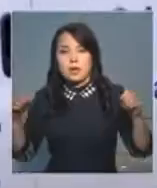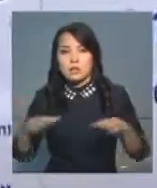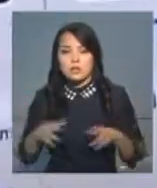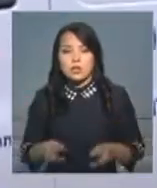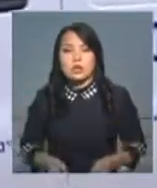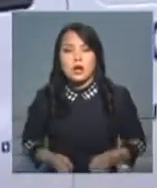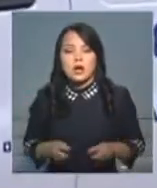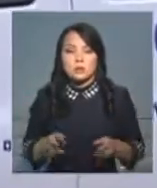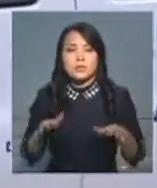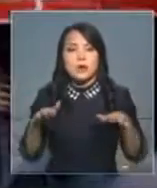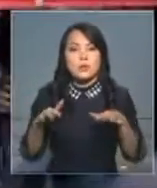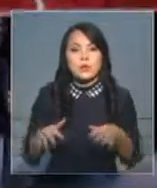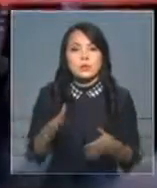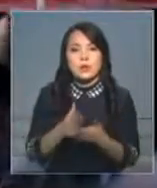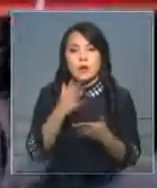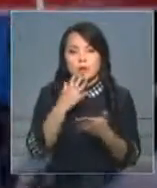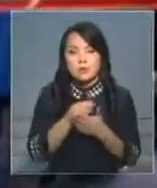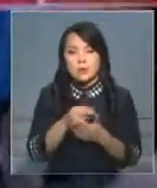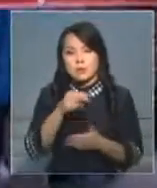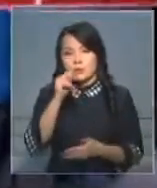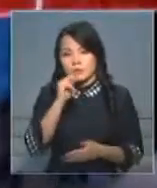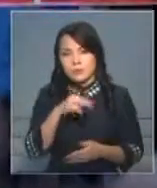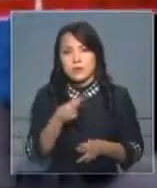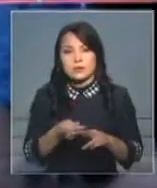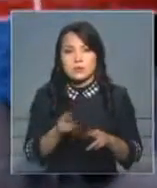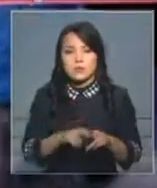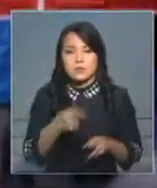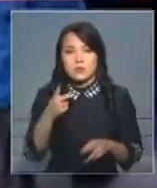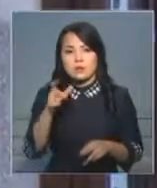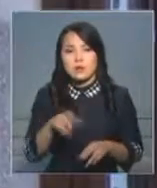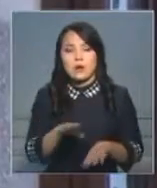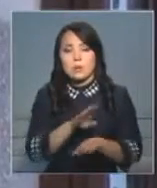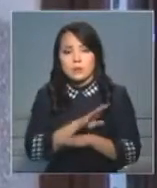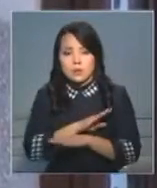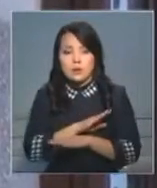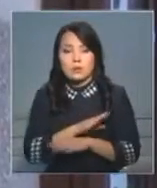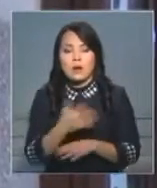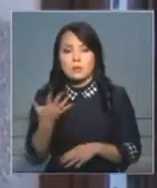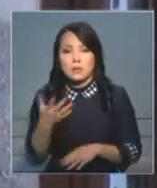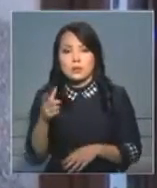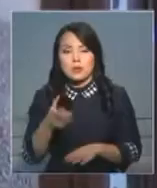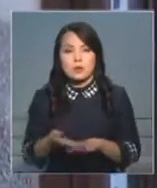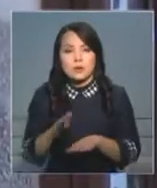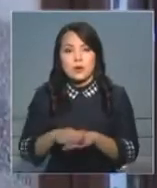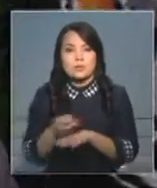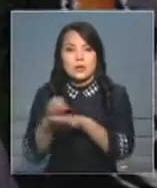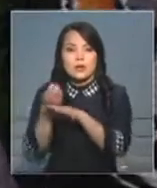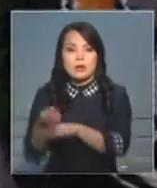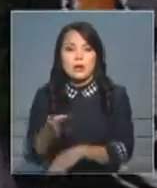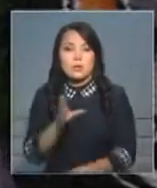Шабуыл салдарынан жазықсыз екі адам көз жұмып, бесеуі ауыр халде ауруханаға жеткізілген.